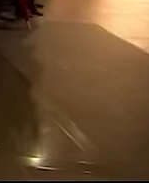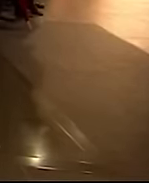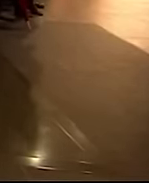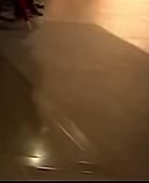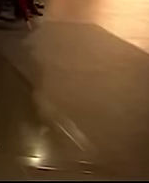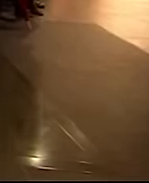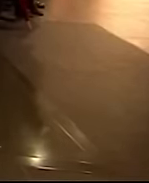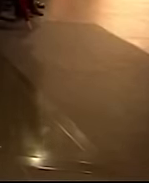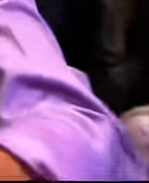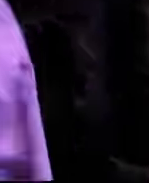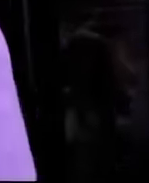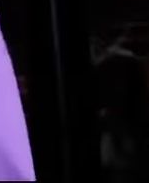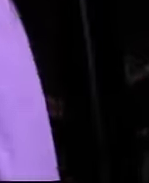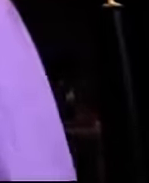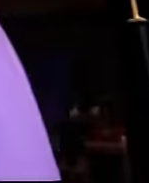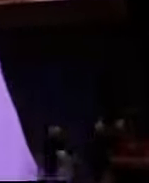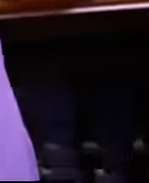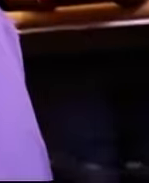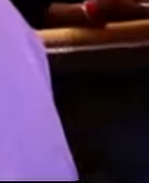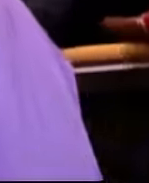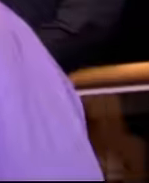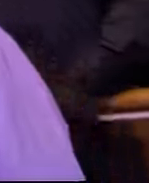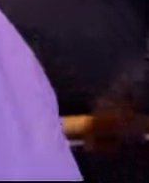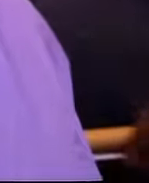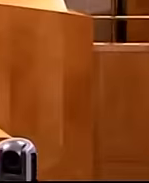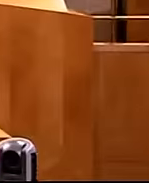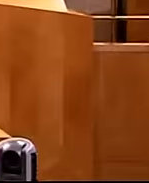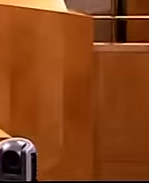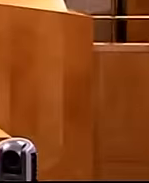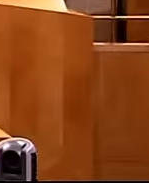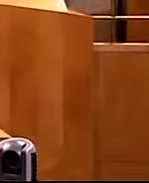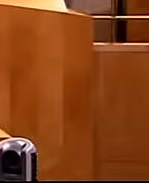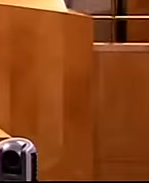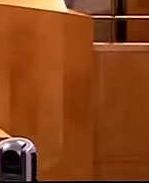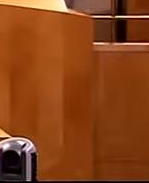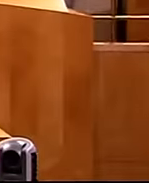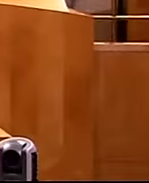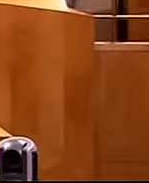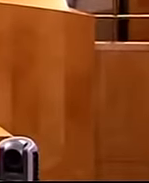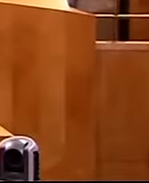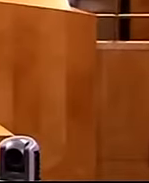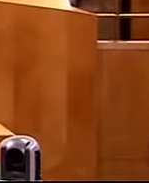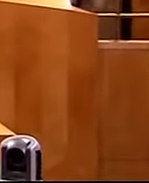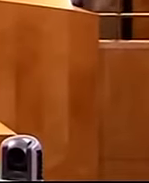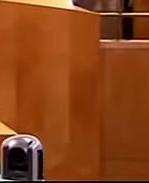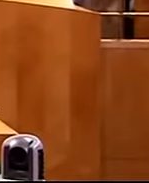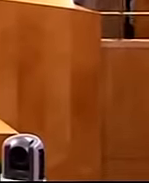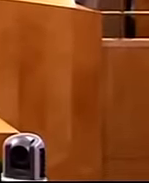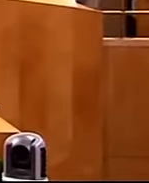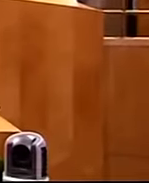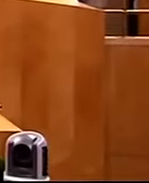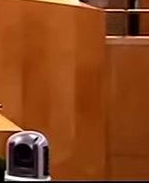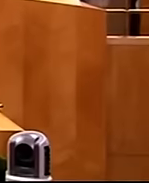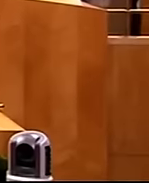certains pourraient se dire mais non mais il se suivent pas dans l'ordre alphabétique mais il avait été précisé que c'est un ordre alphabétique en tenant compte de la parité la